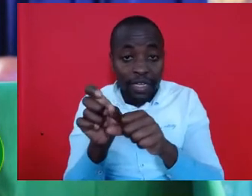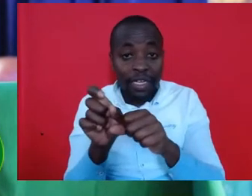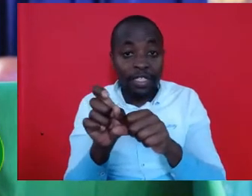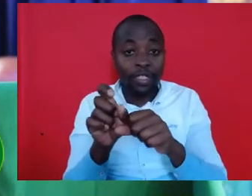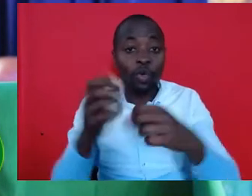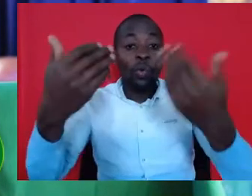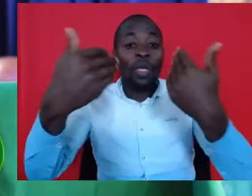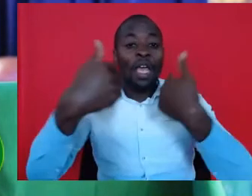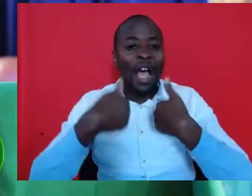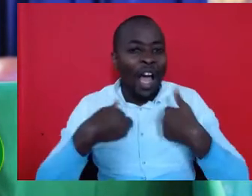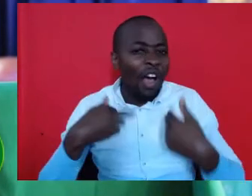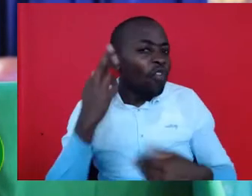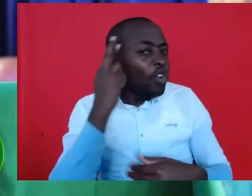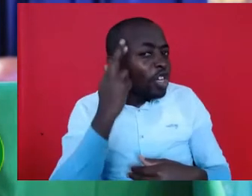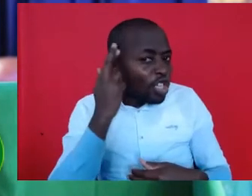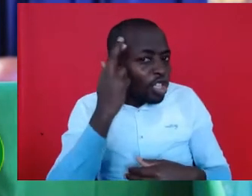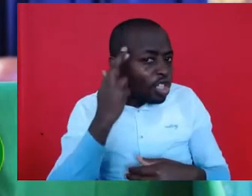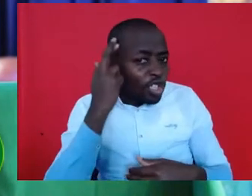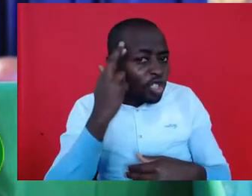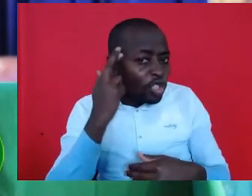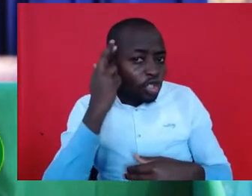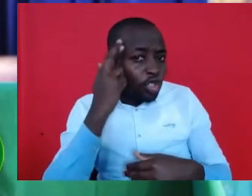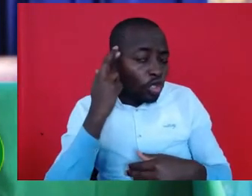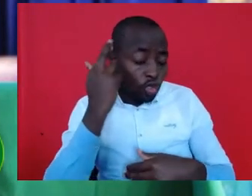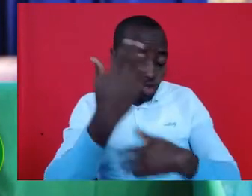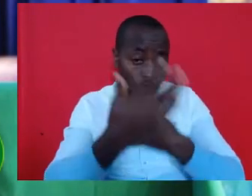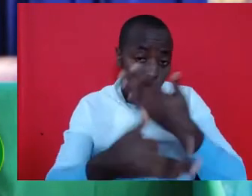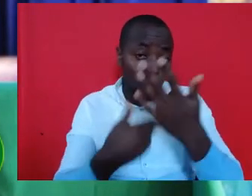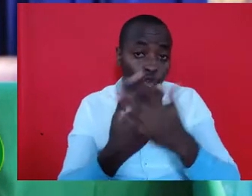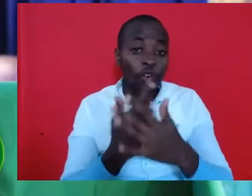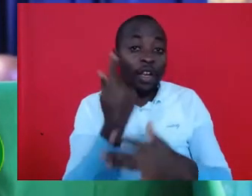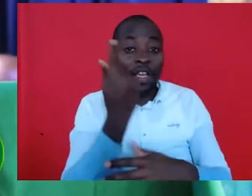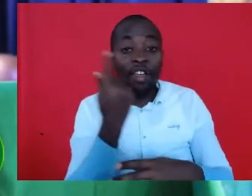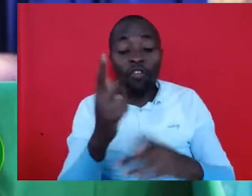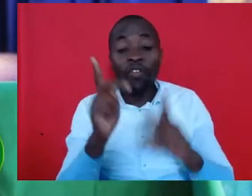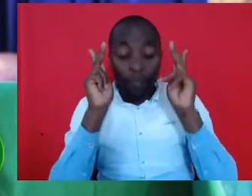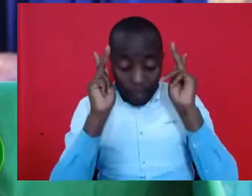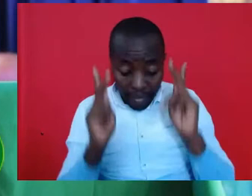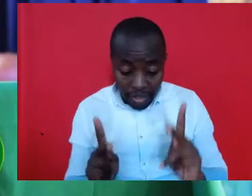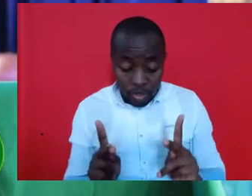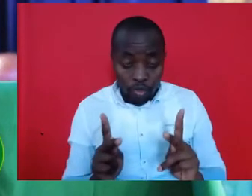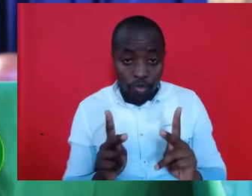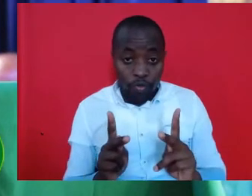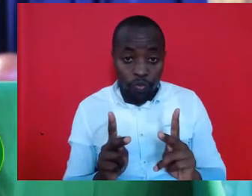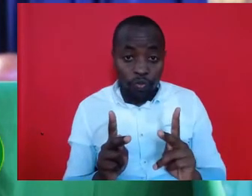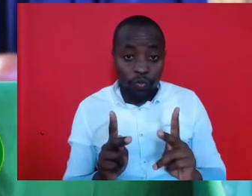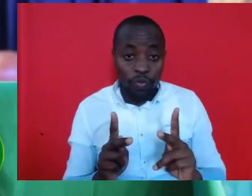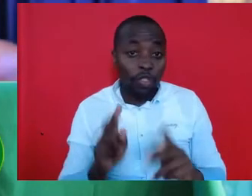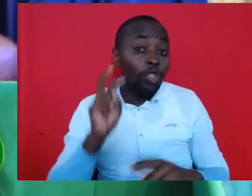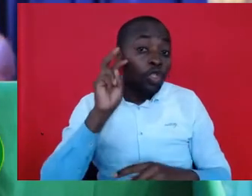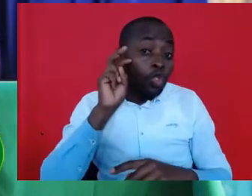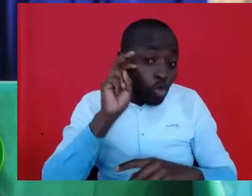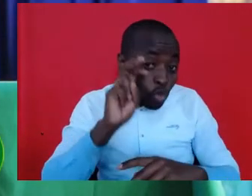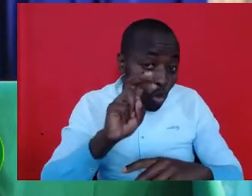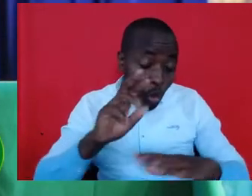Walitafuta vijisababu, kila mmoja na vijisababu vyake. Kwani hawaoni ugumu uliopo?